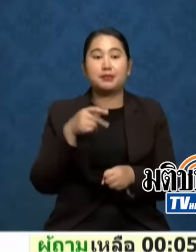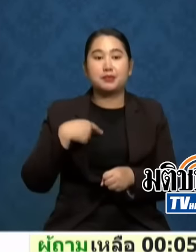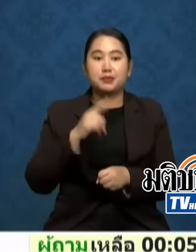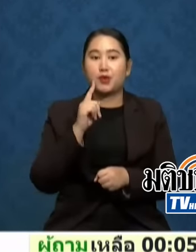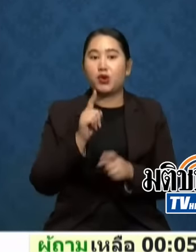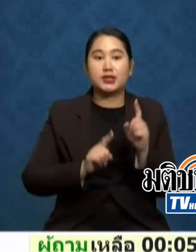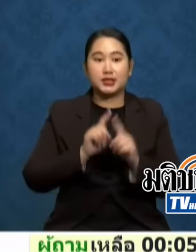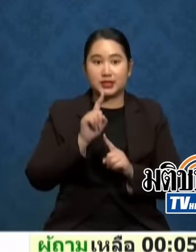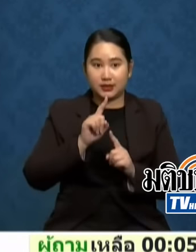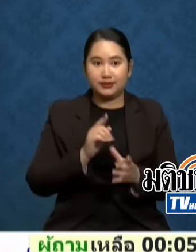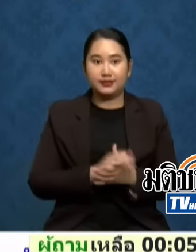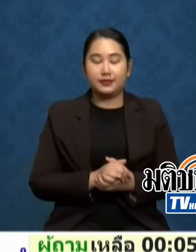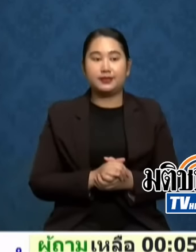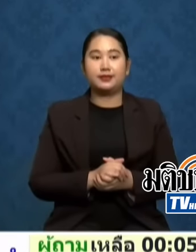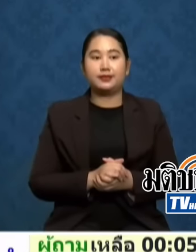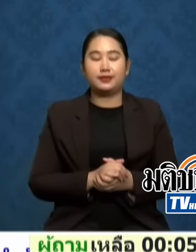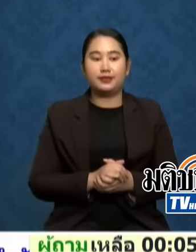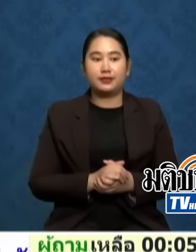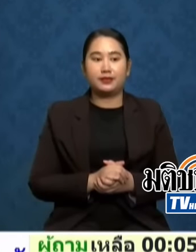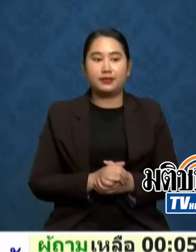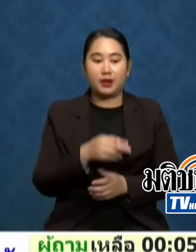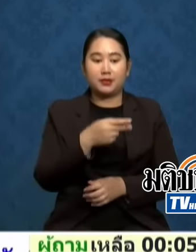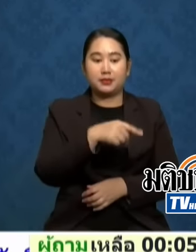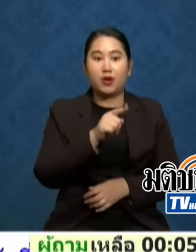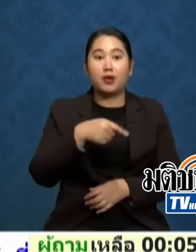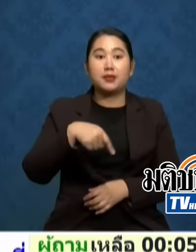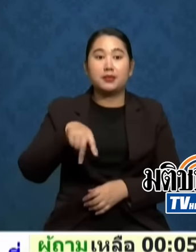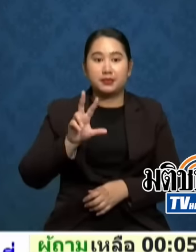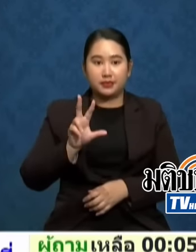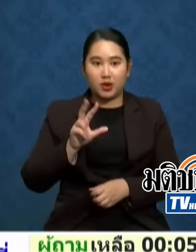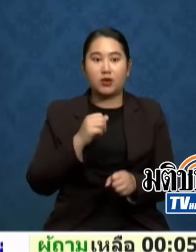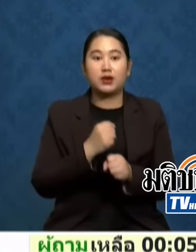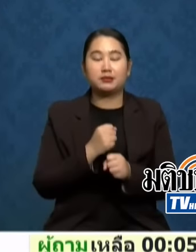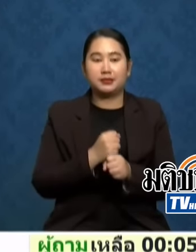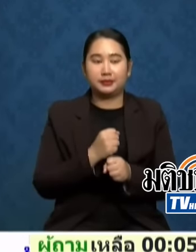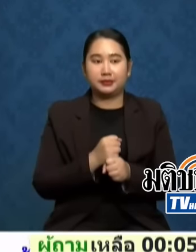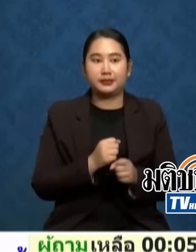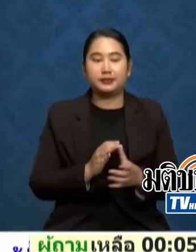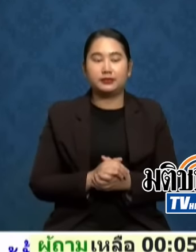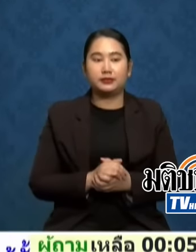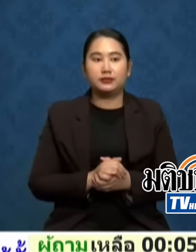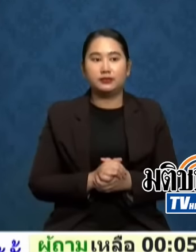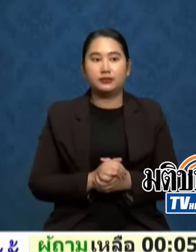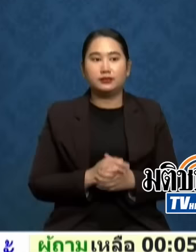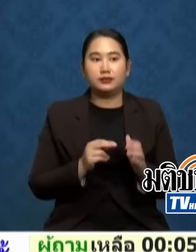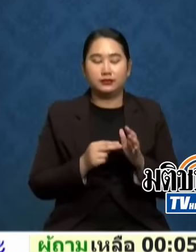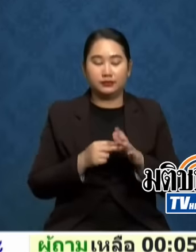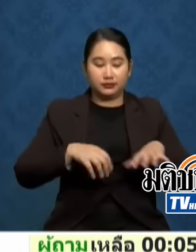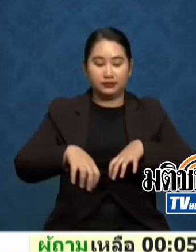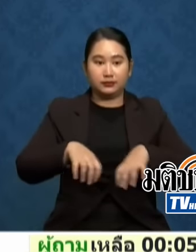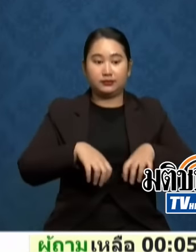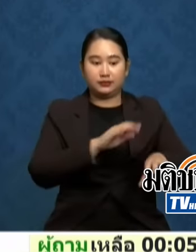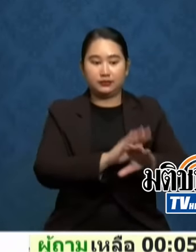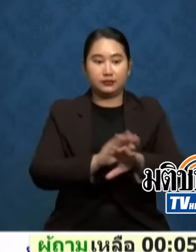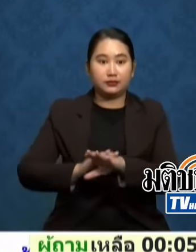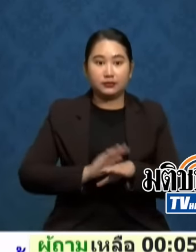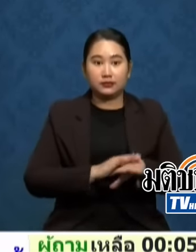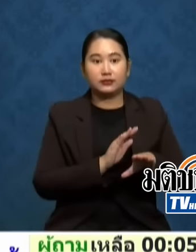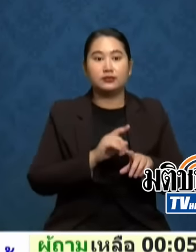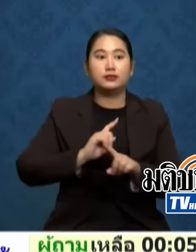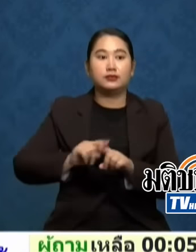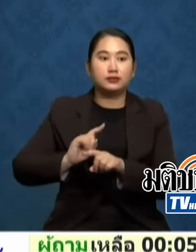ะครับวันนี้เนี่ยกรมป้องกันภัยป้องกันและบรรเทาสาธารณภัยเนี่ยเราเป็นหน่วยการแจ้งเตือนนะครับแล้ว